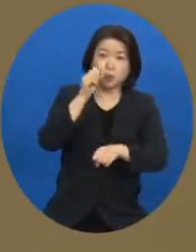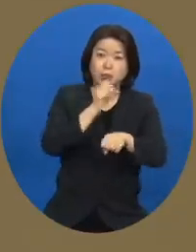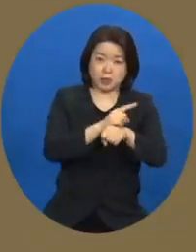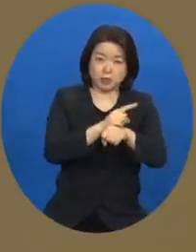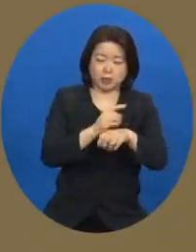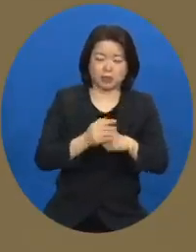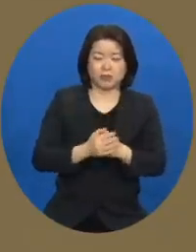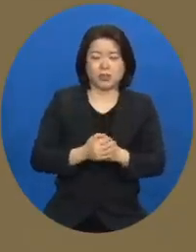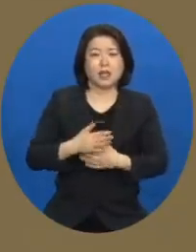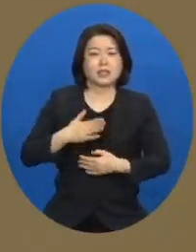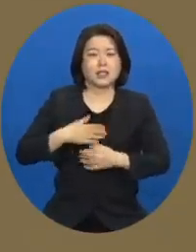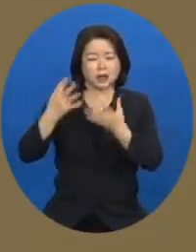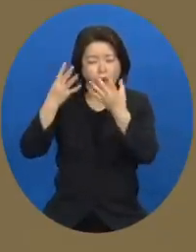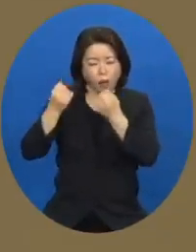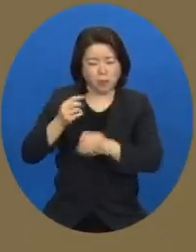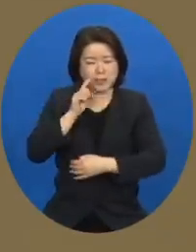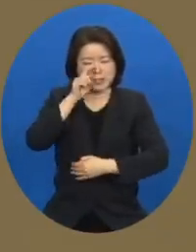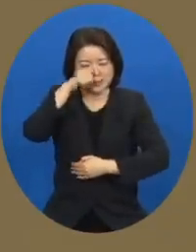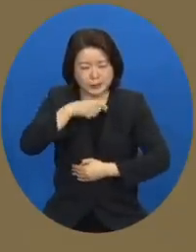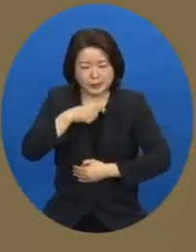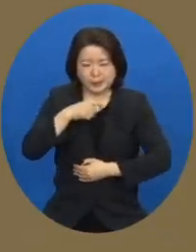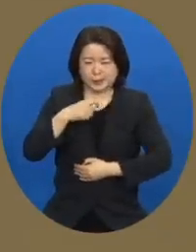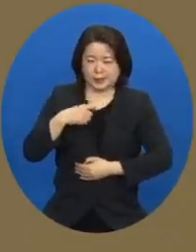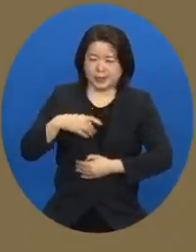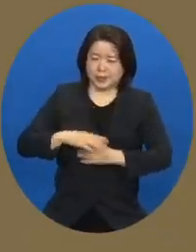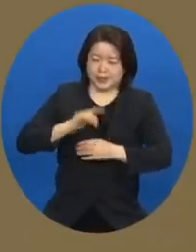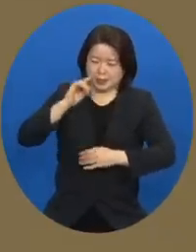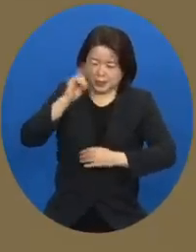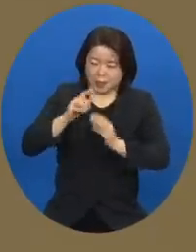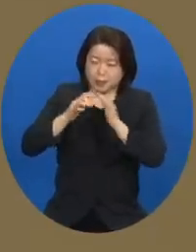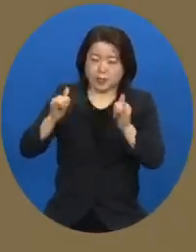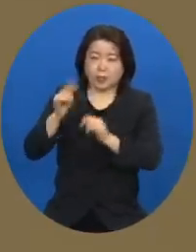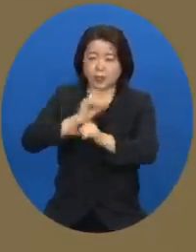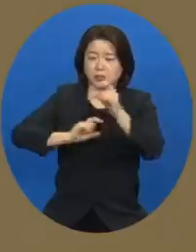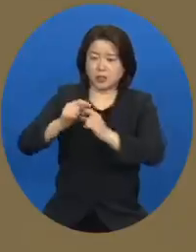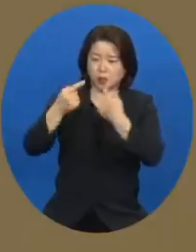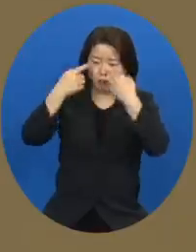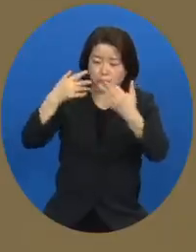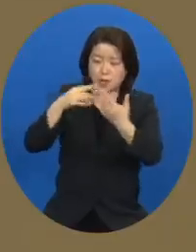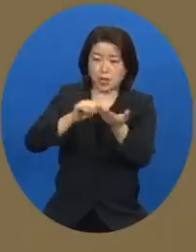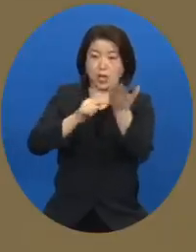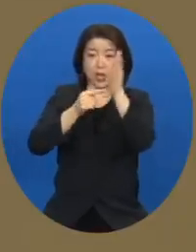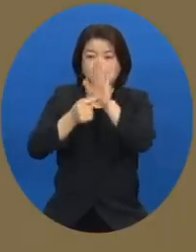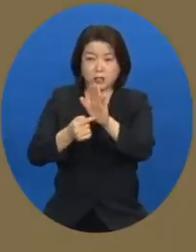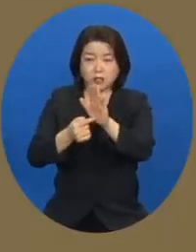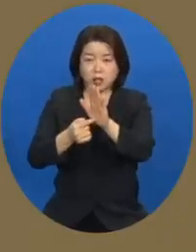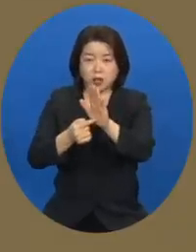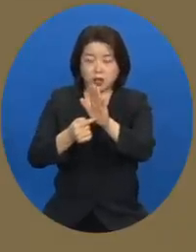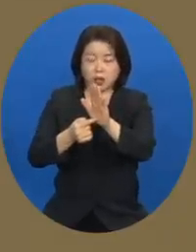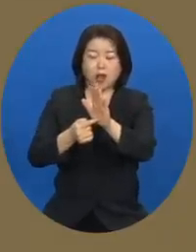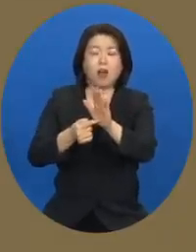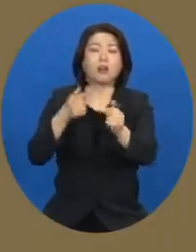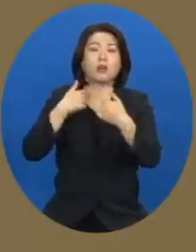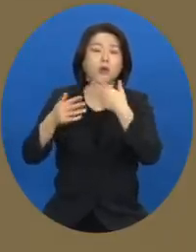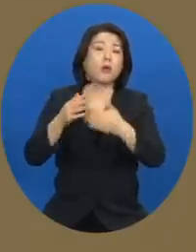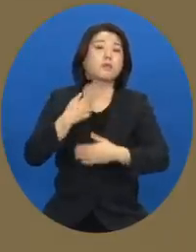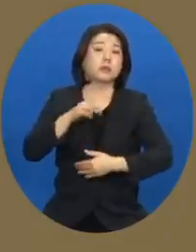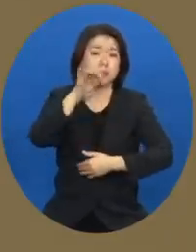제가 얼마나 더럽고 추한 사람인가가 더 분명하게 드러나는 경험을 하게